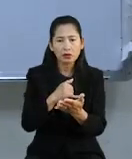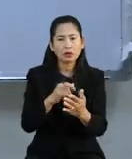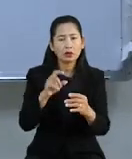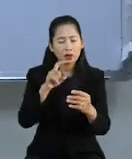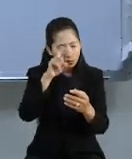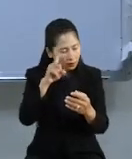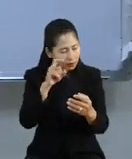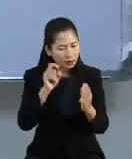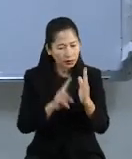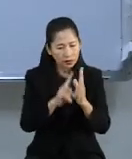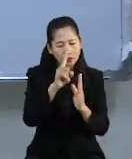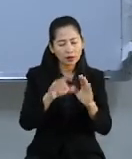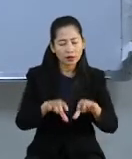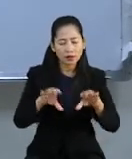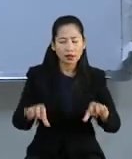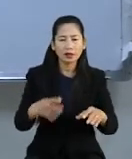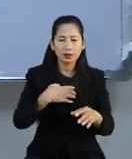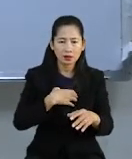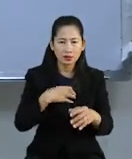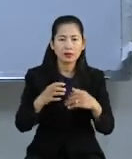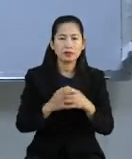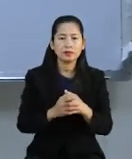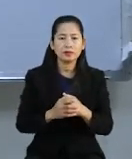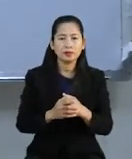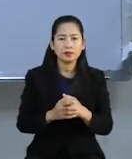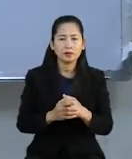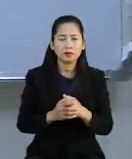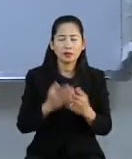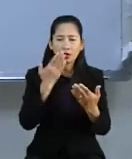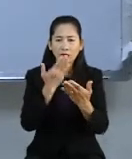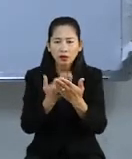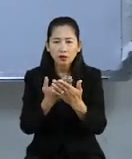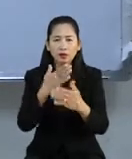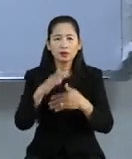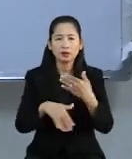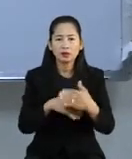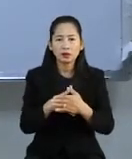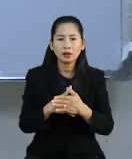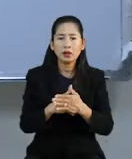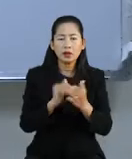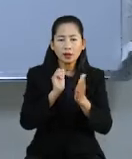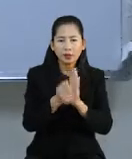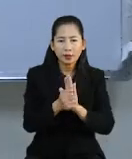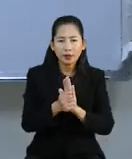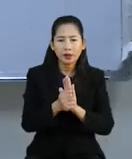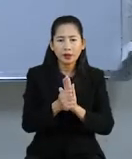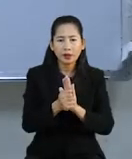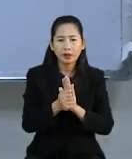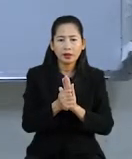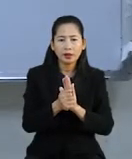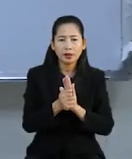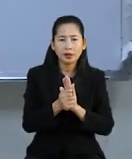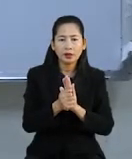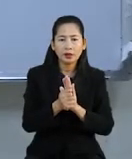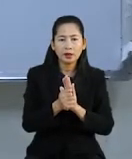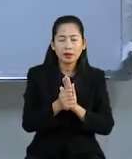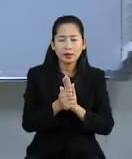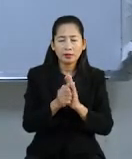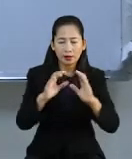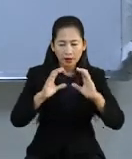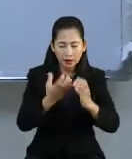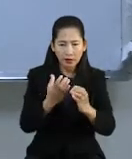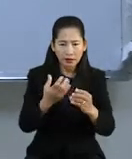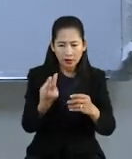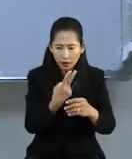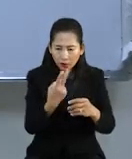rộ tử rồi có ti tăng để con chọn bàn nó con á cha ở con tự ạc nhiên chân đọc bê để con tự ở bà sân ông khác con thể